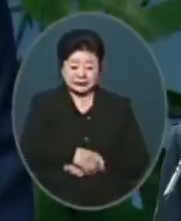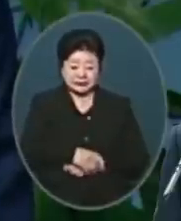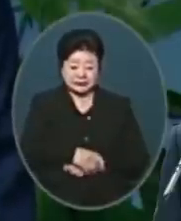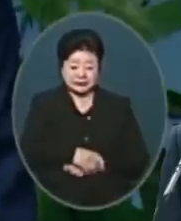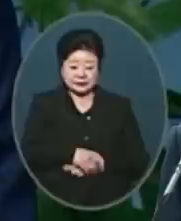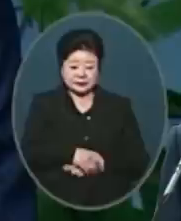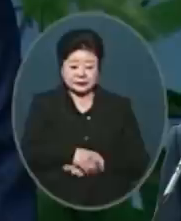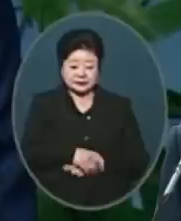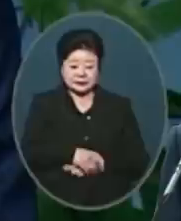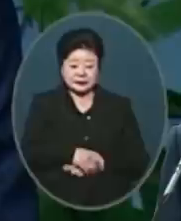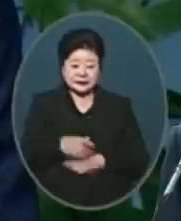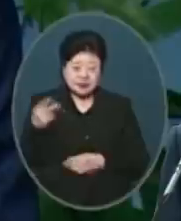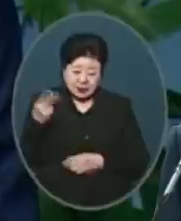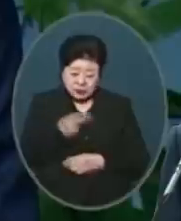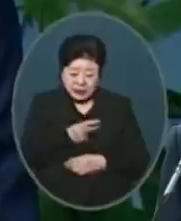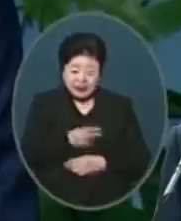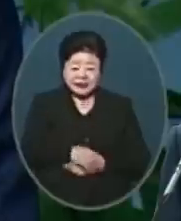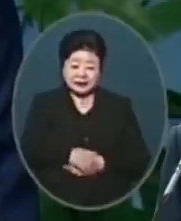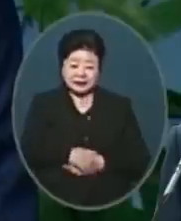자꾸